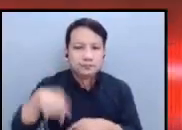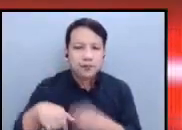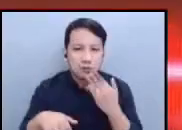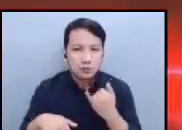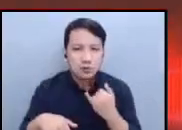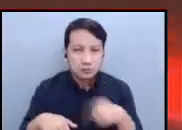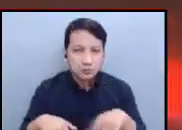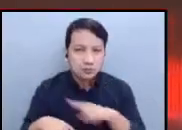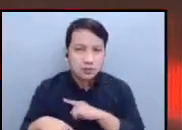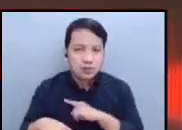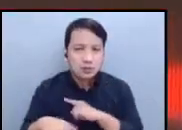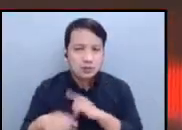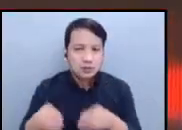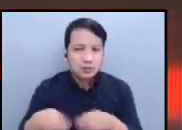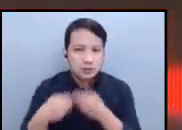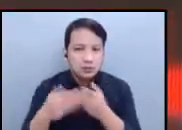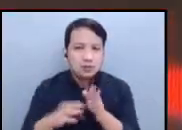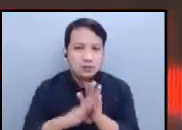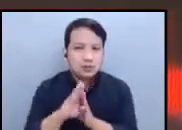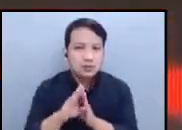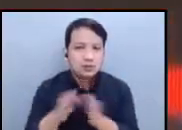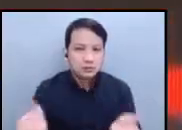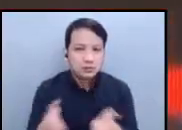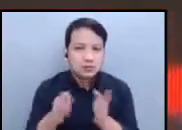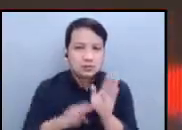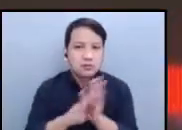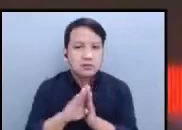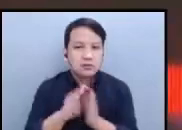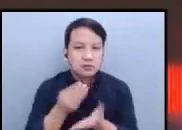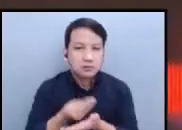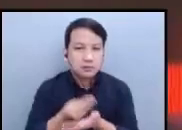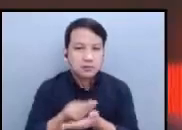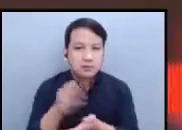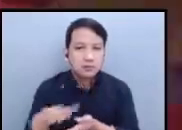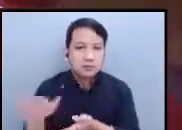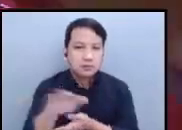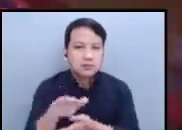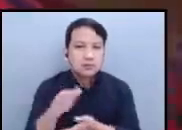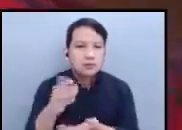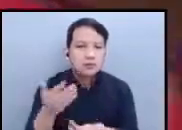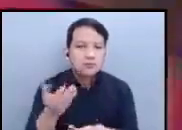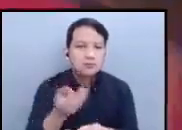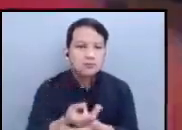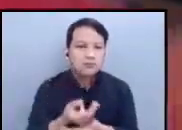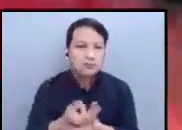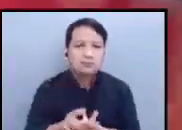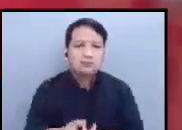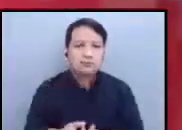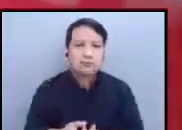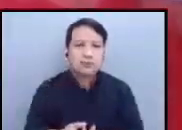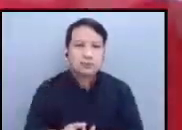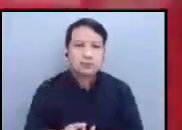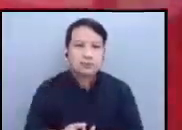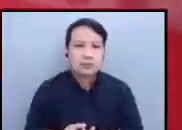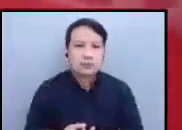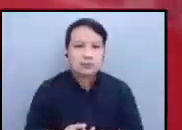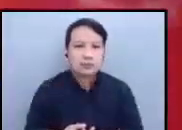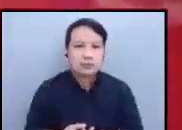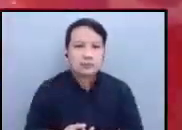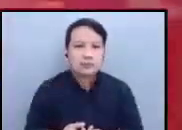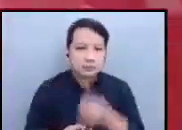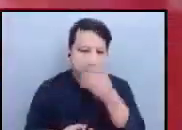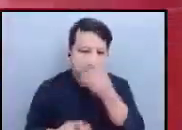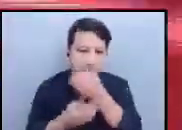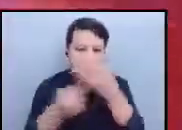ang maghubog sa ating bansa at dadagdag ng pera sa ating kabangyaman. 12 plataporma ang nasa listahan ni